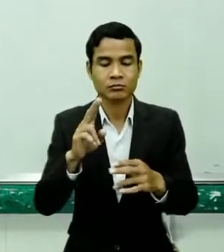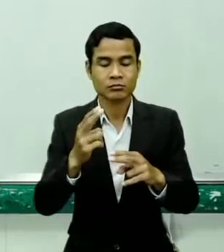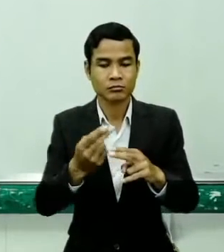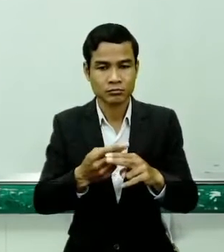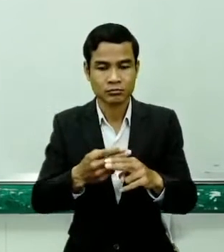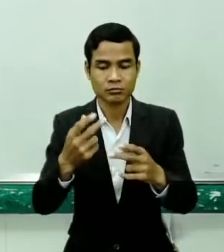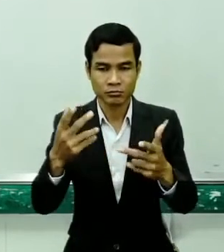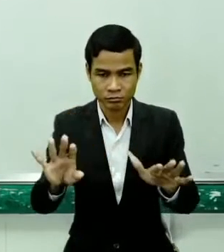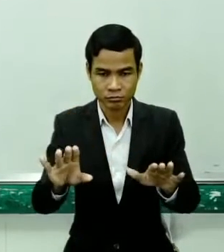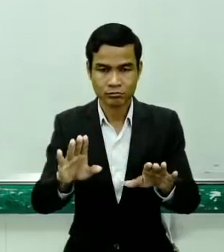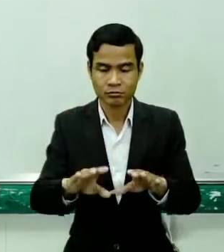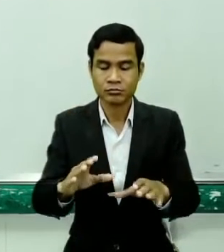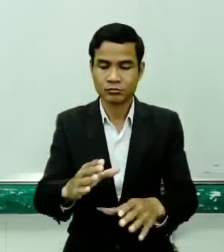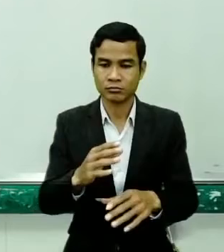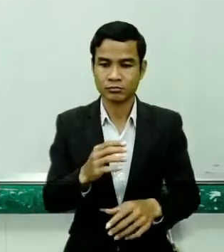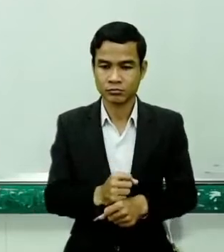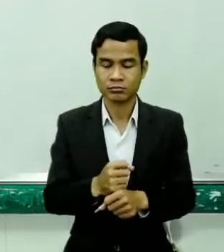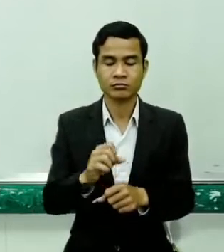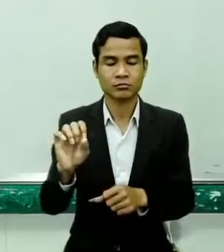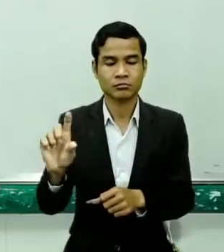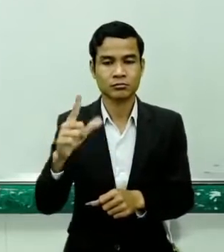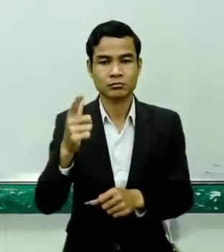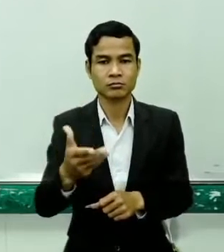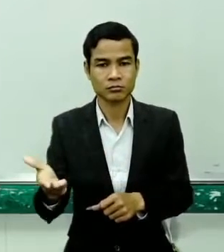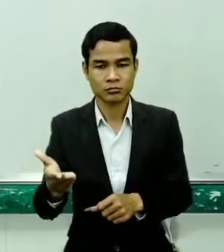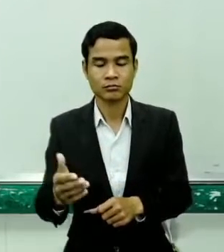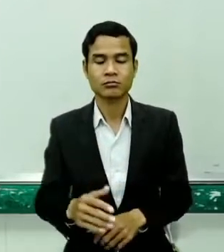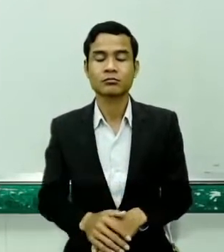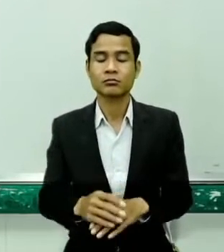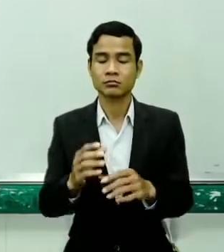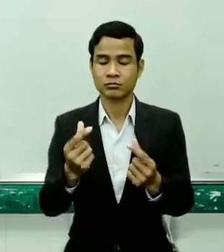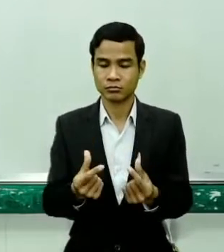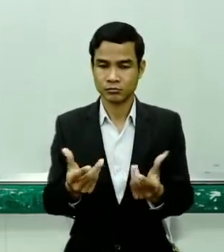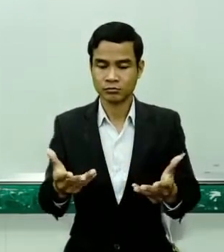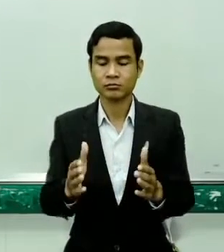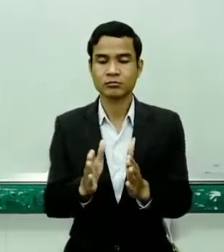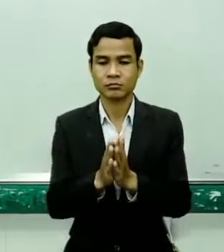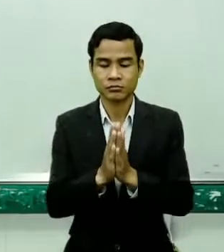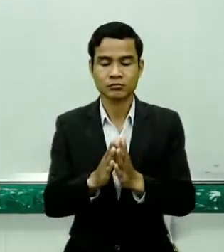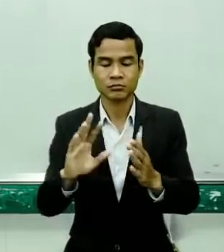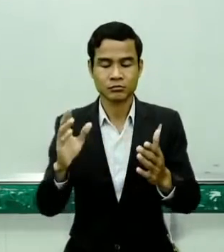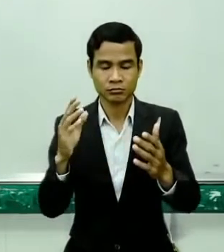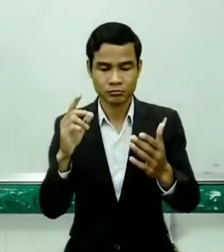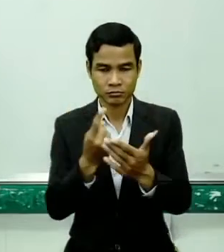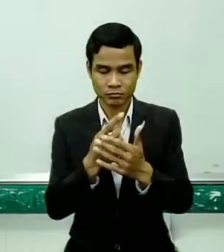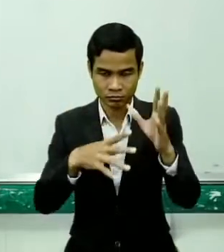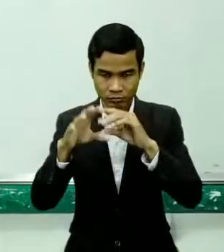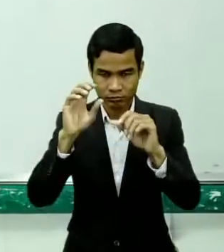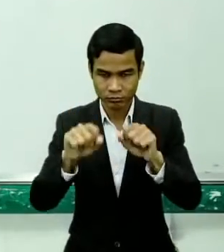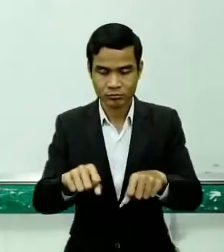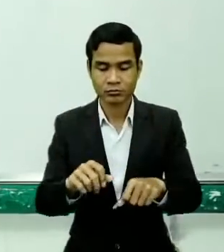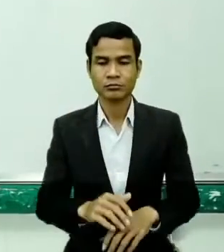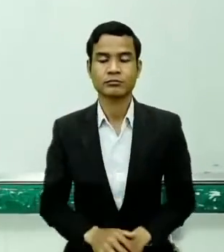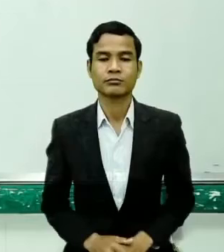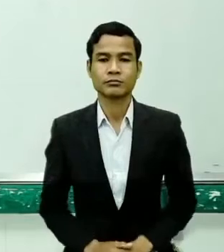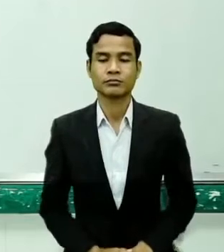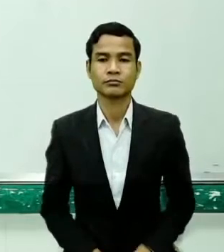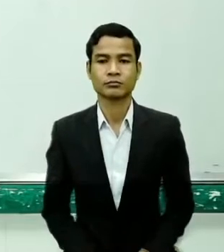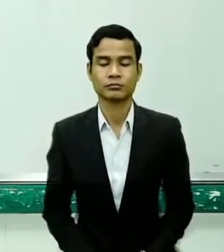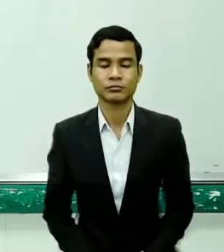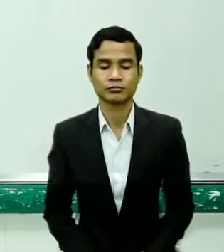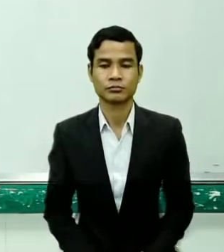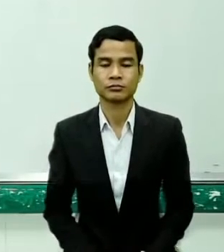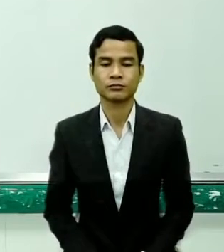uống từ hơi từ tua bàn chúc chỉ được chưa nhé sống con cho luôn sạch xa chỉ mùi nâng nhẹ cừu